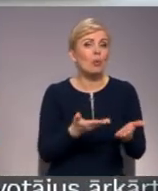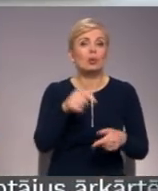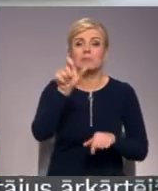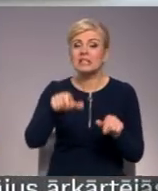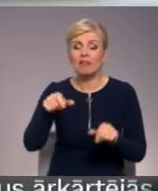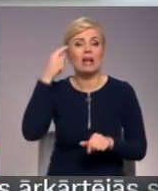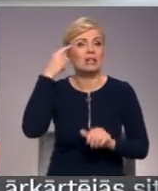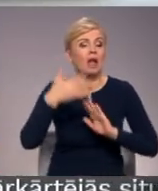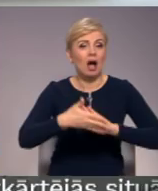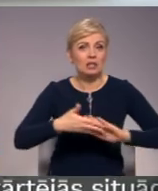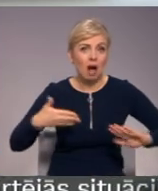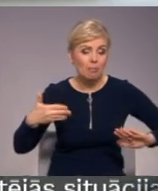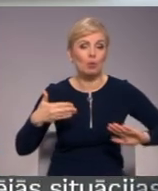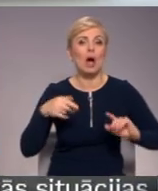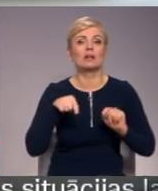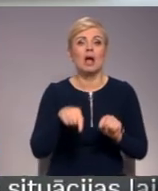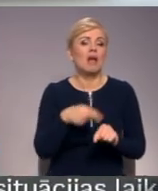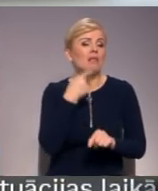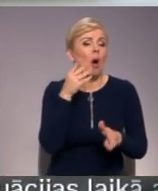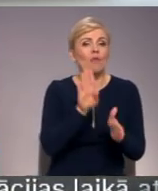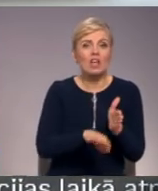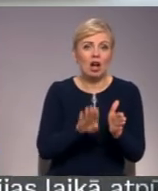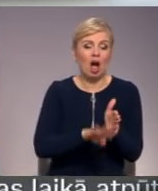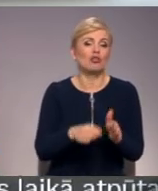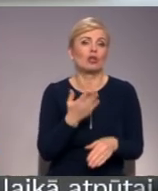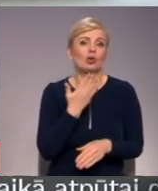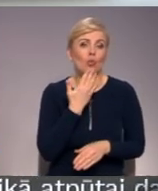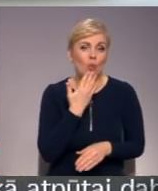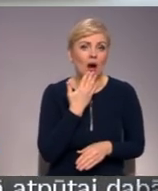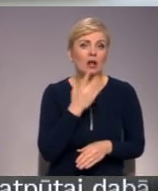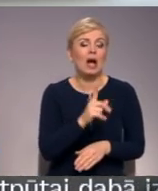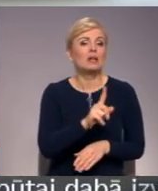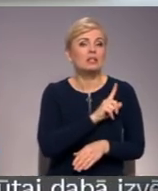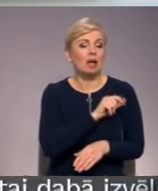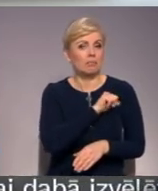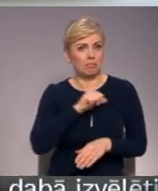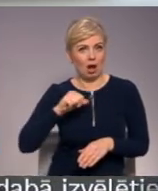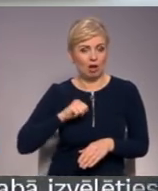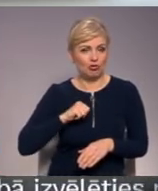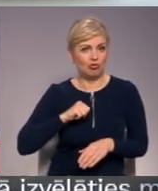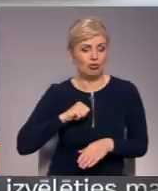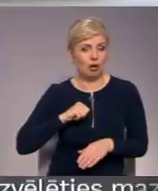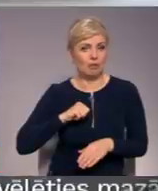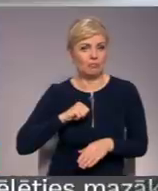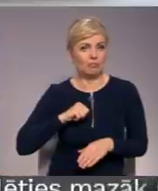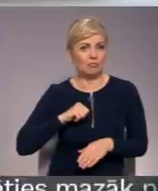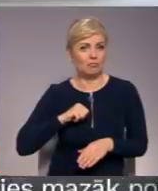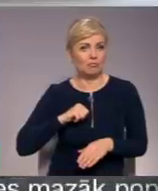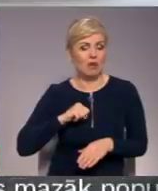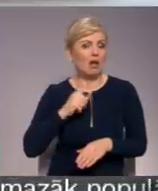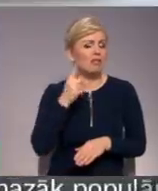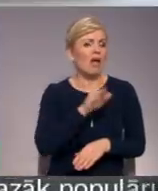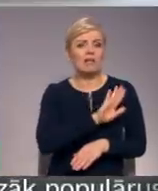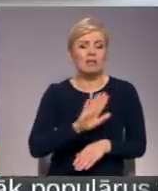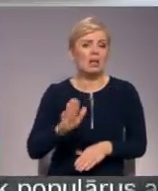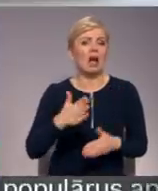ir jāsaprot, ka tas nav vienkārši joki, jāsargā pašam sevi, ne tikai